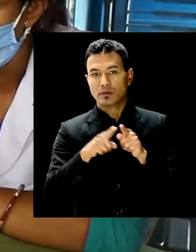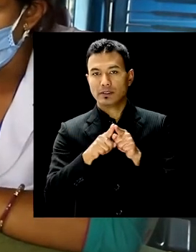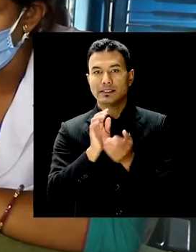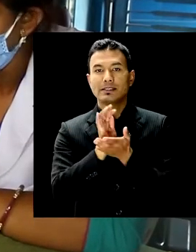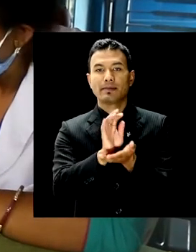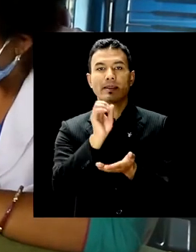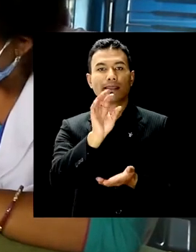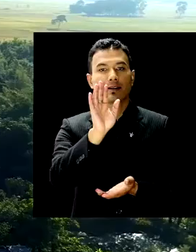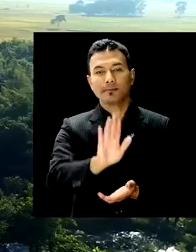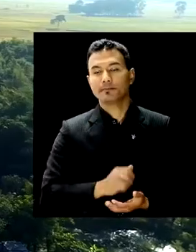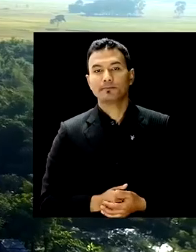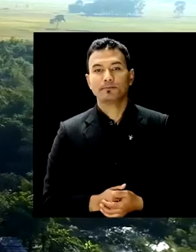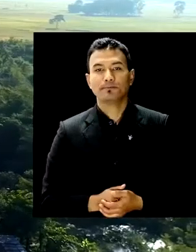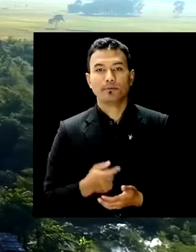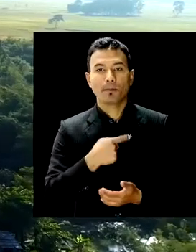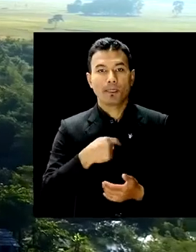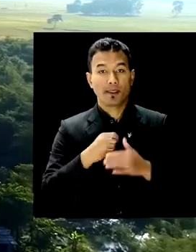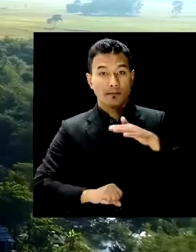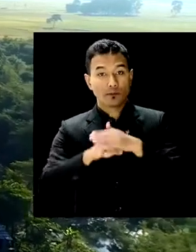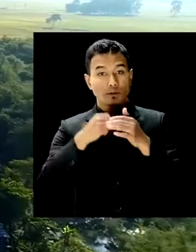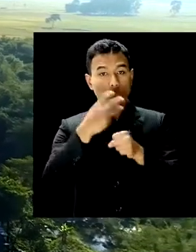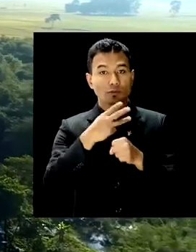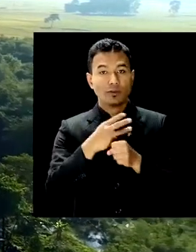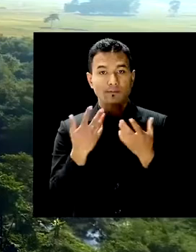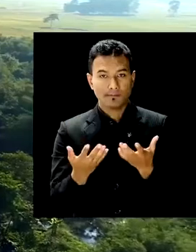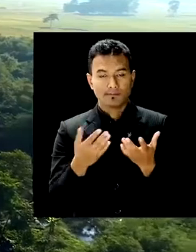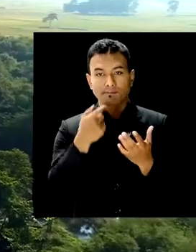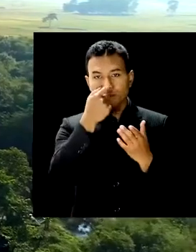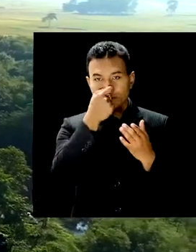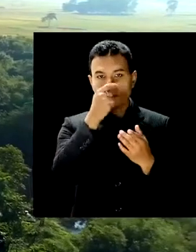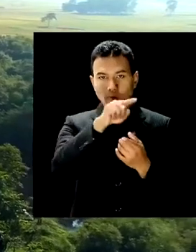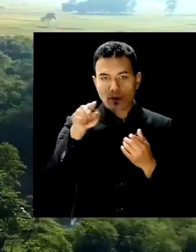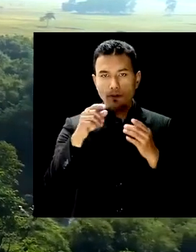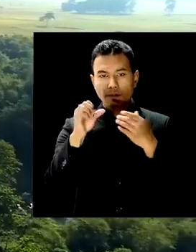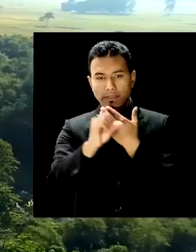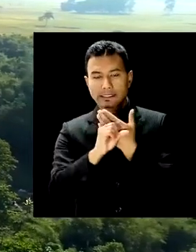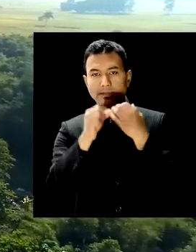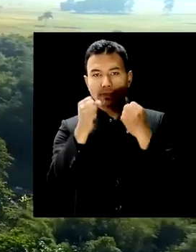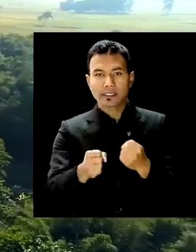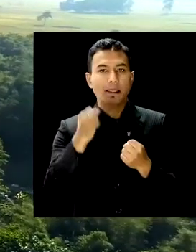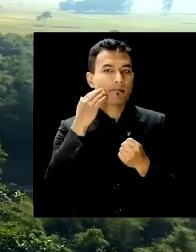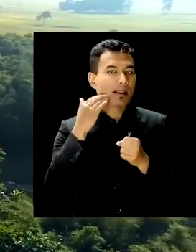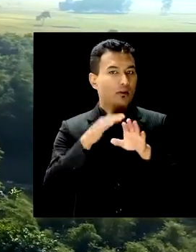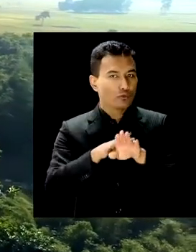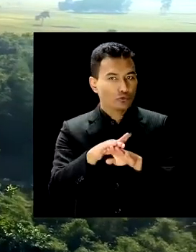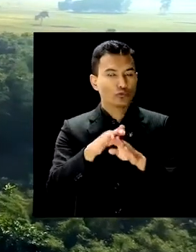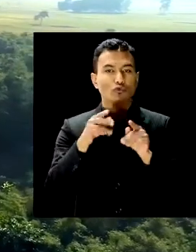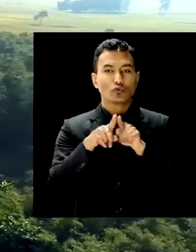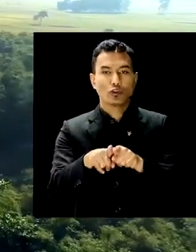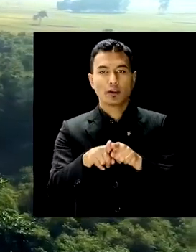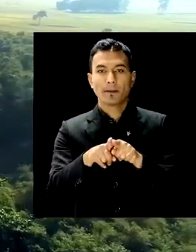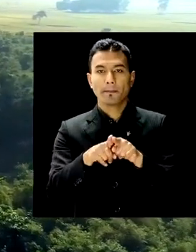प्रदान गरेको छौँ हाम्रो चाहिँ मेन उद्देश्य चाहिँ कस्तो छ भन्दाखेरि चाहिँ गाउँघरको पिछडिएर बसेका महिलाहरू अनि साथसाथै